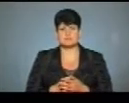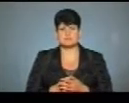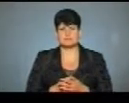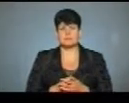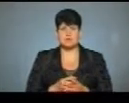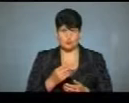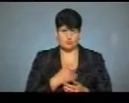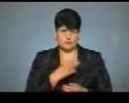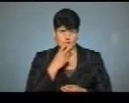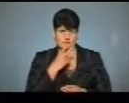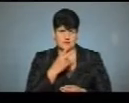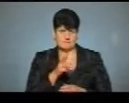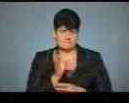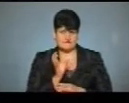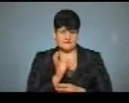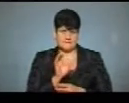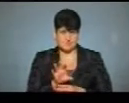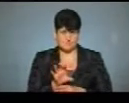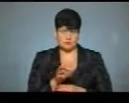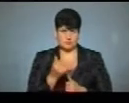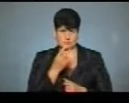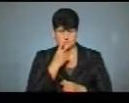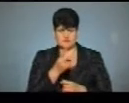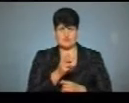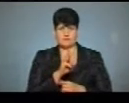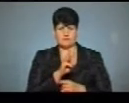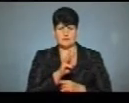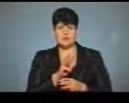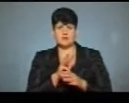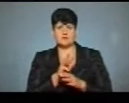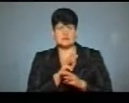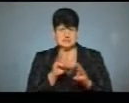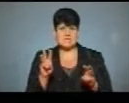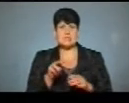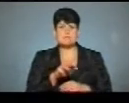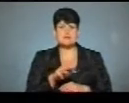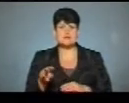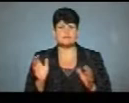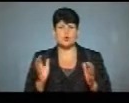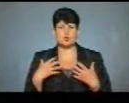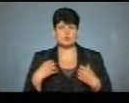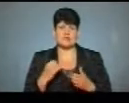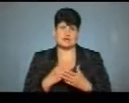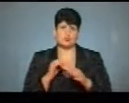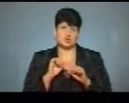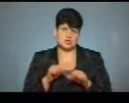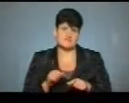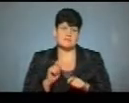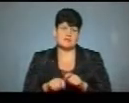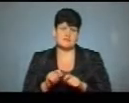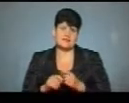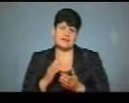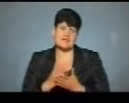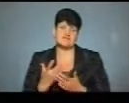я хочу, візьмемо... щоб ми подивилися відеоінформацію, тому що ми сьогодні зайшли на сайт Міністерства охорони здоров'я і там перевірили, тому що є можливість перевірити